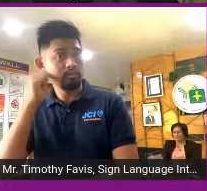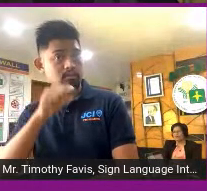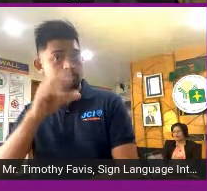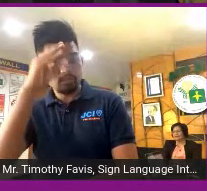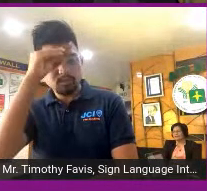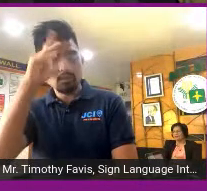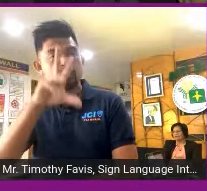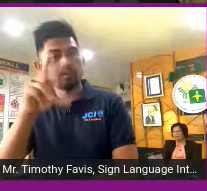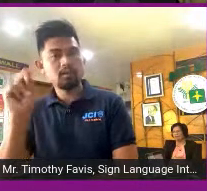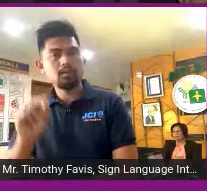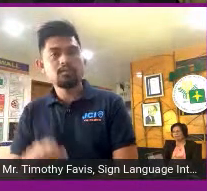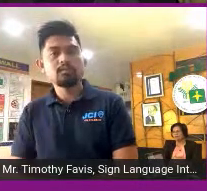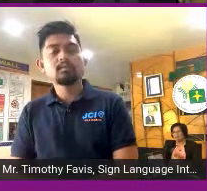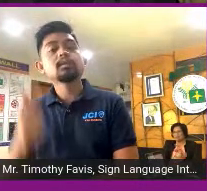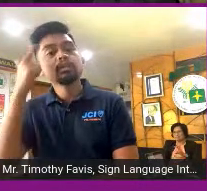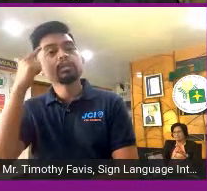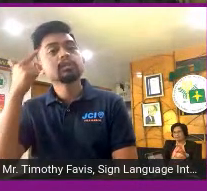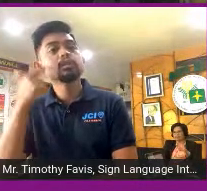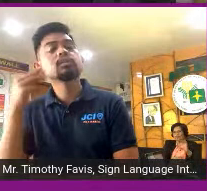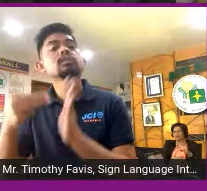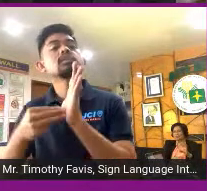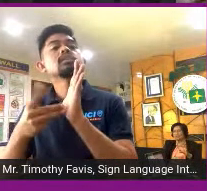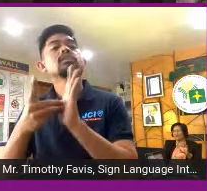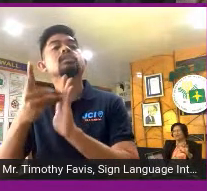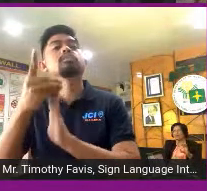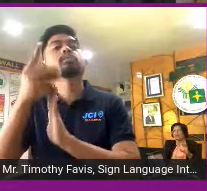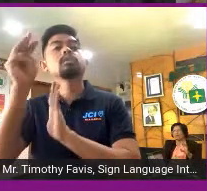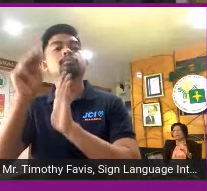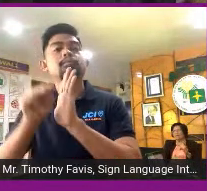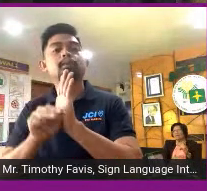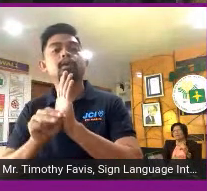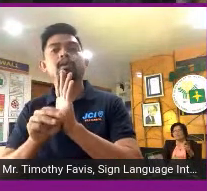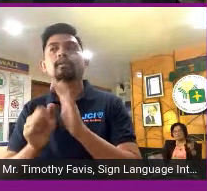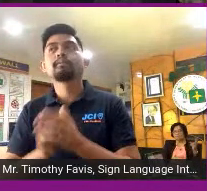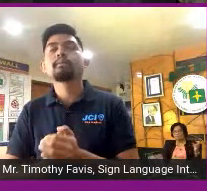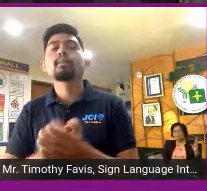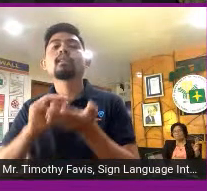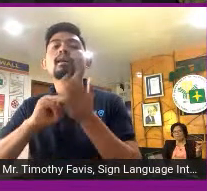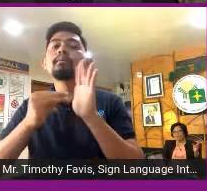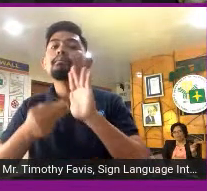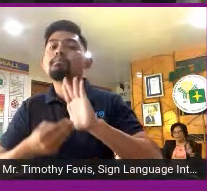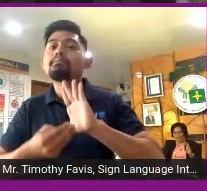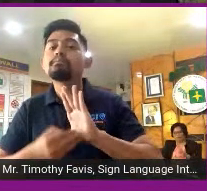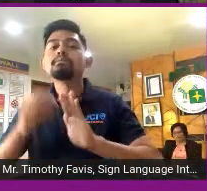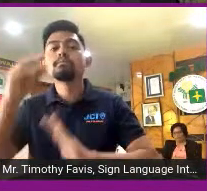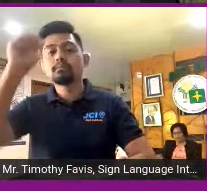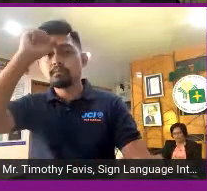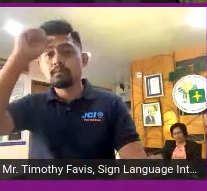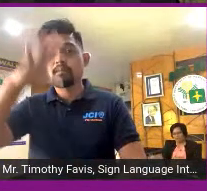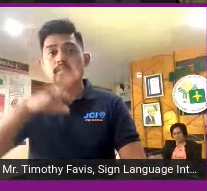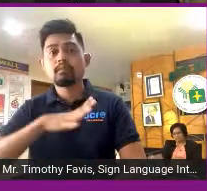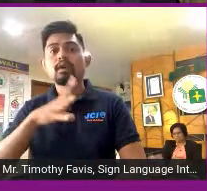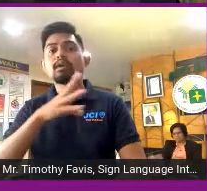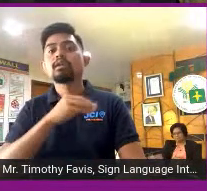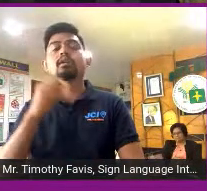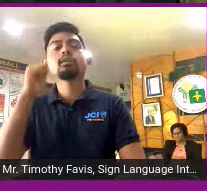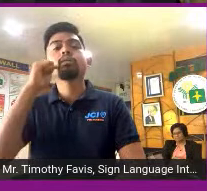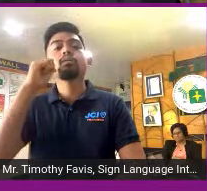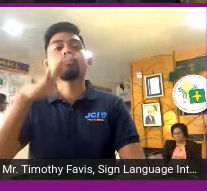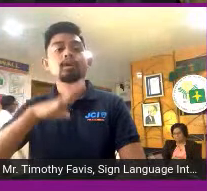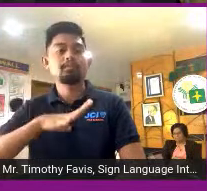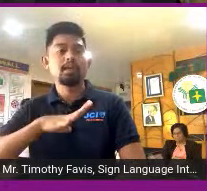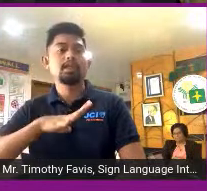gender and development. Because when we speak of gender, we mean men and women.